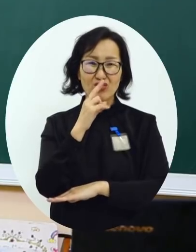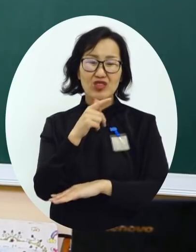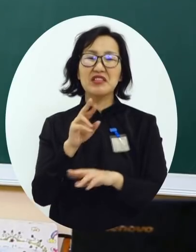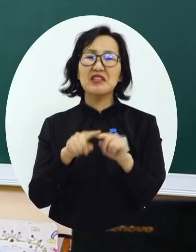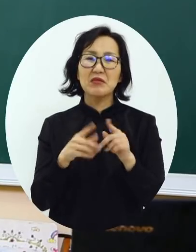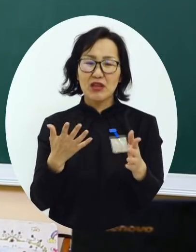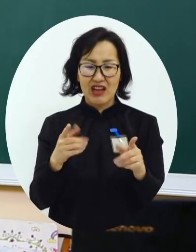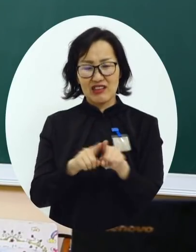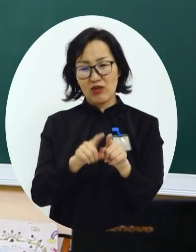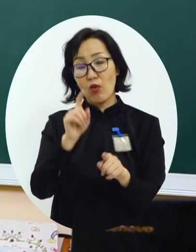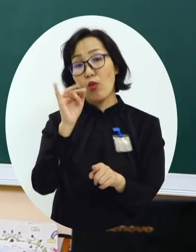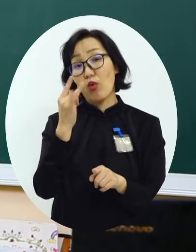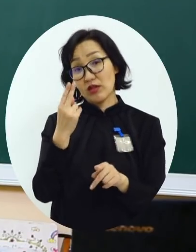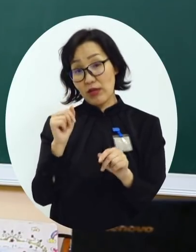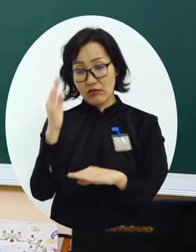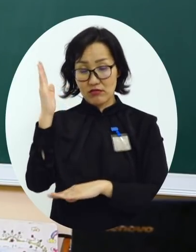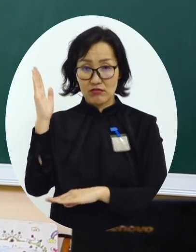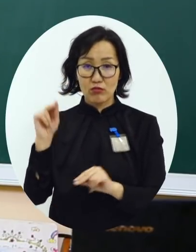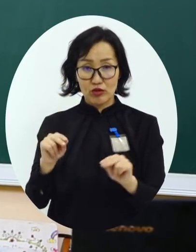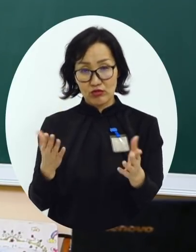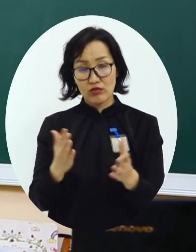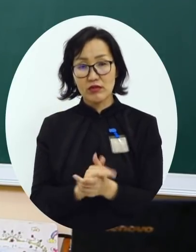Мөн хурц байх нэ.